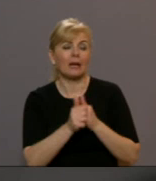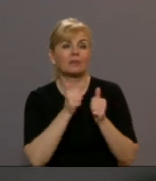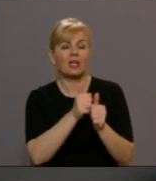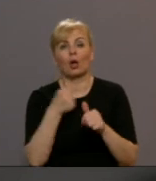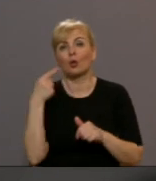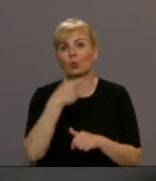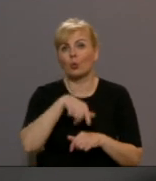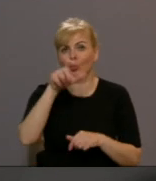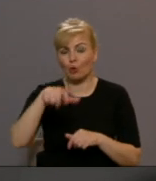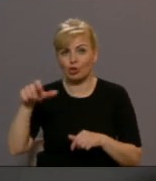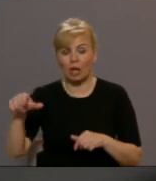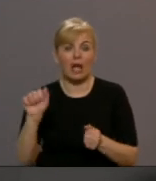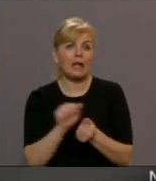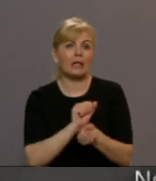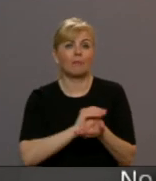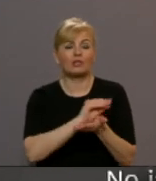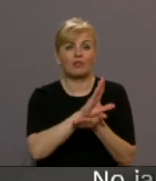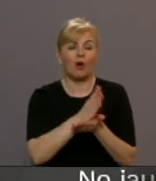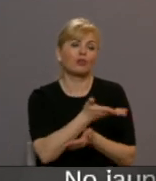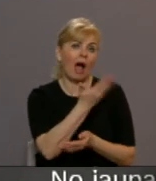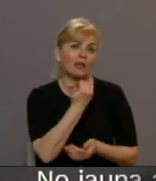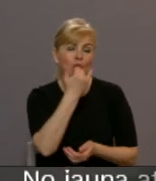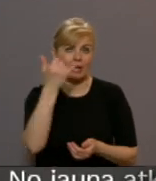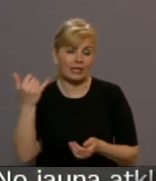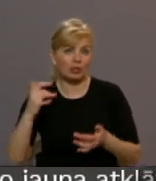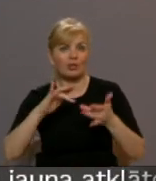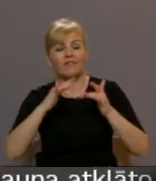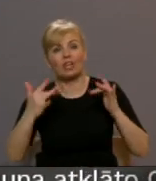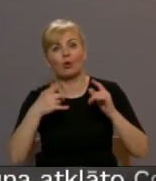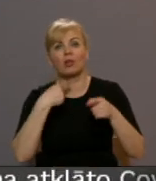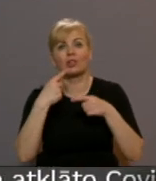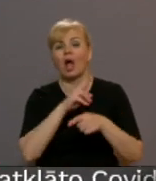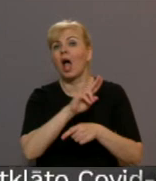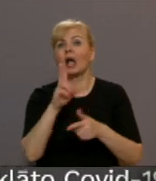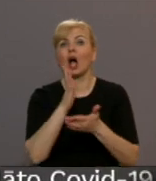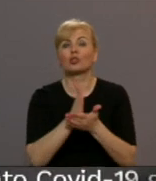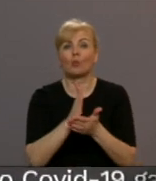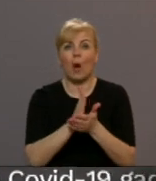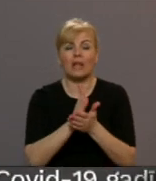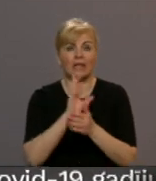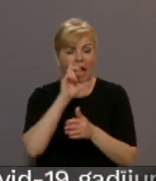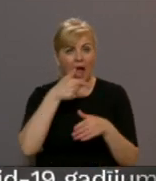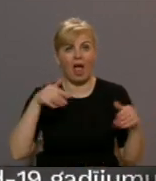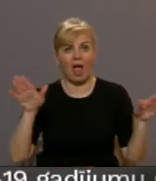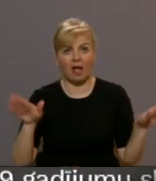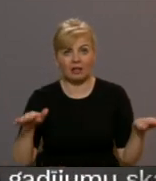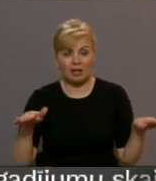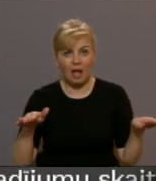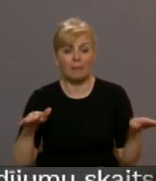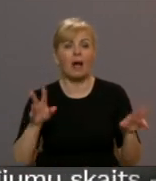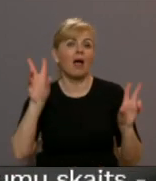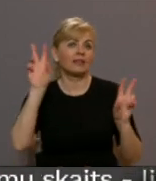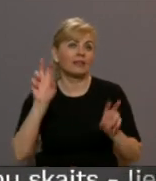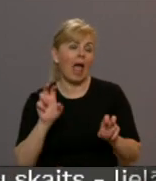cilvēku. Dabas fonds šodien aicināja interesentus uz virtuālu sarunu par to, kas notika ar Mildu un citām tiešraidēm.